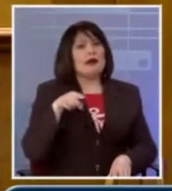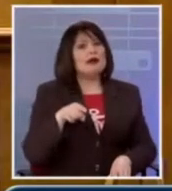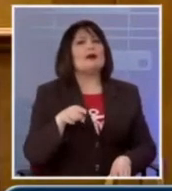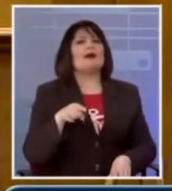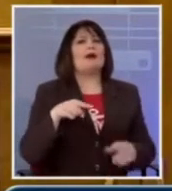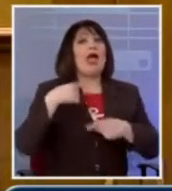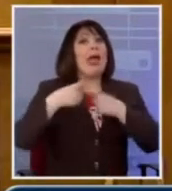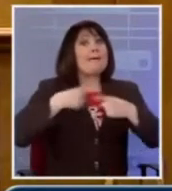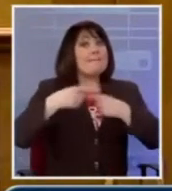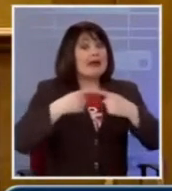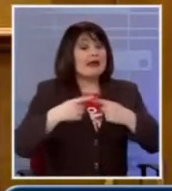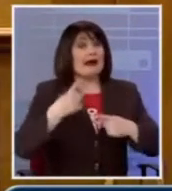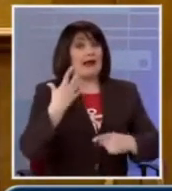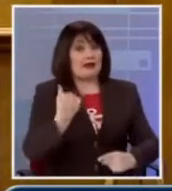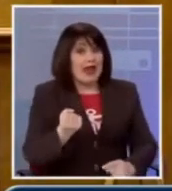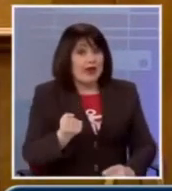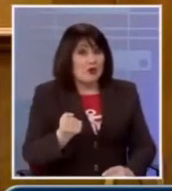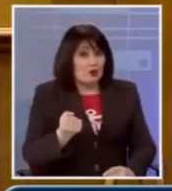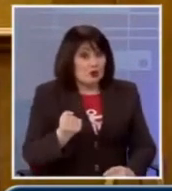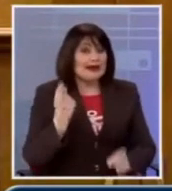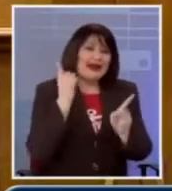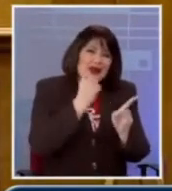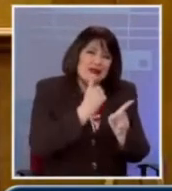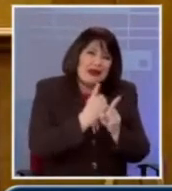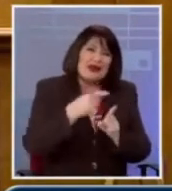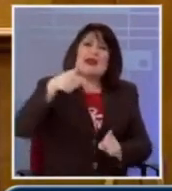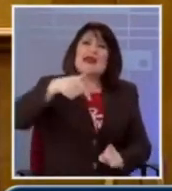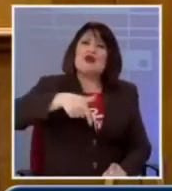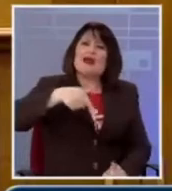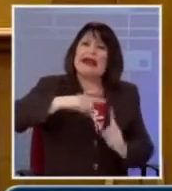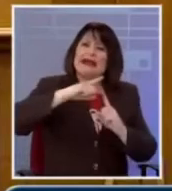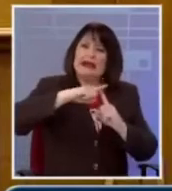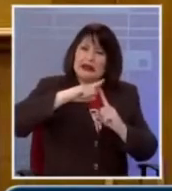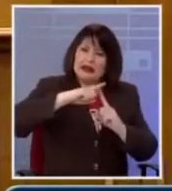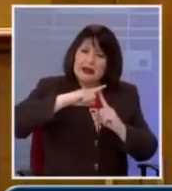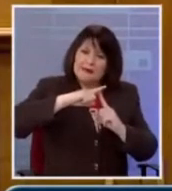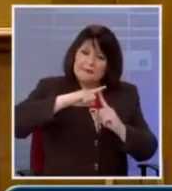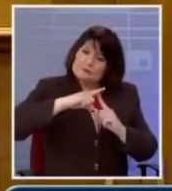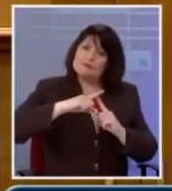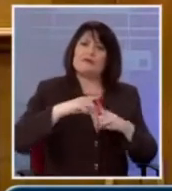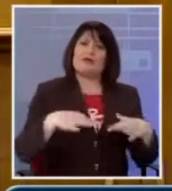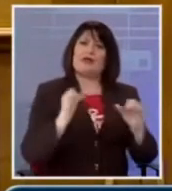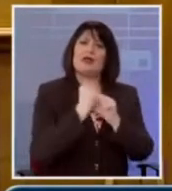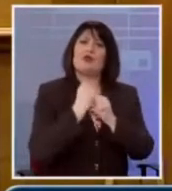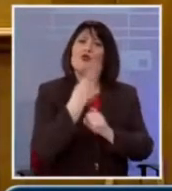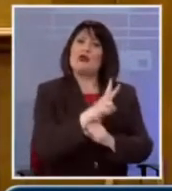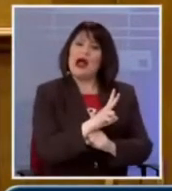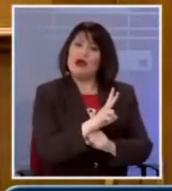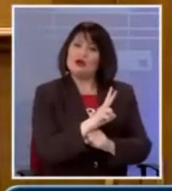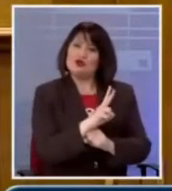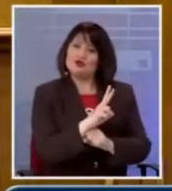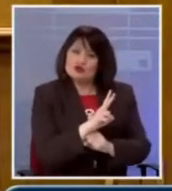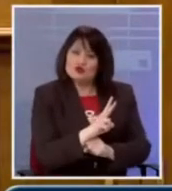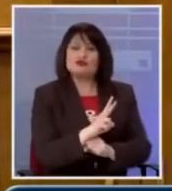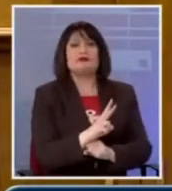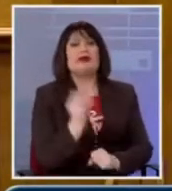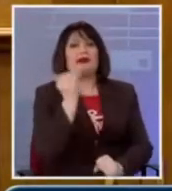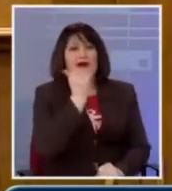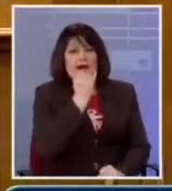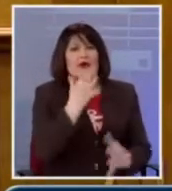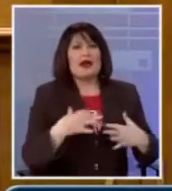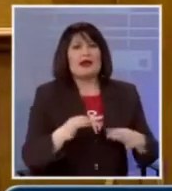έμπειροι γεωτεχνικοί αλλά και όλοι οι γεωτεχνικοί στην αρχή της επαγγελματικής τους καριέρας και ξεκινάμε άμεσα